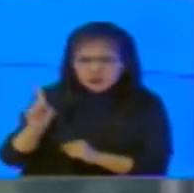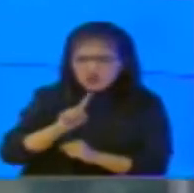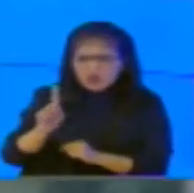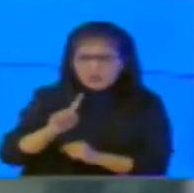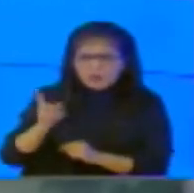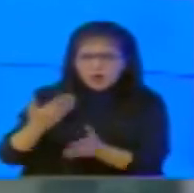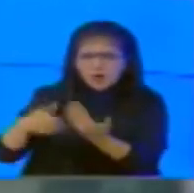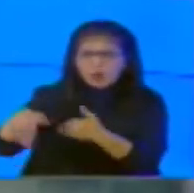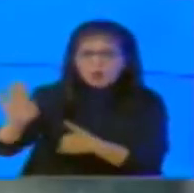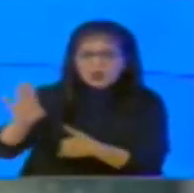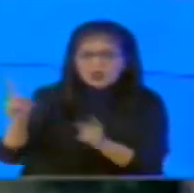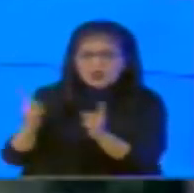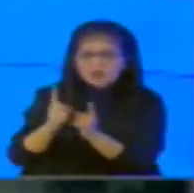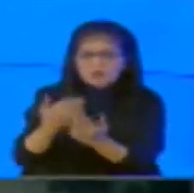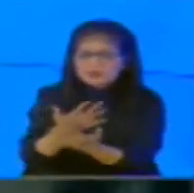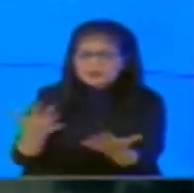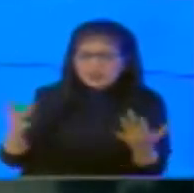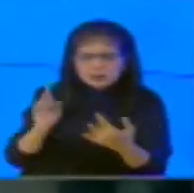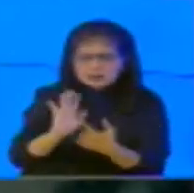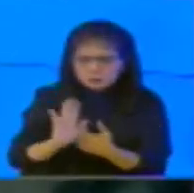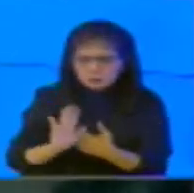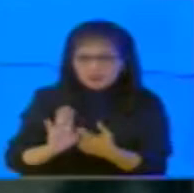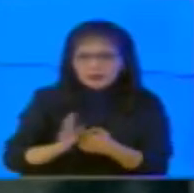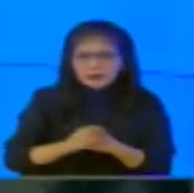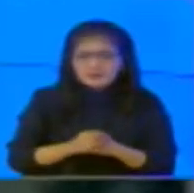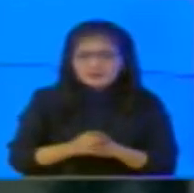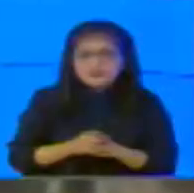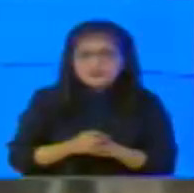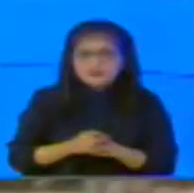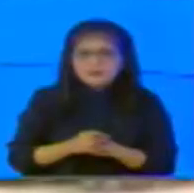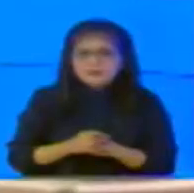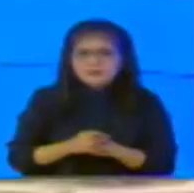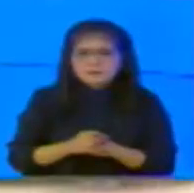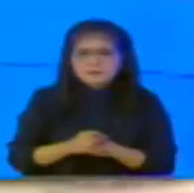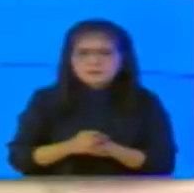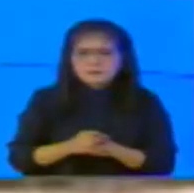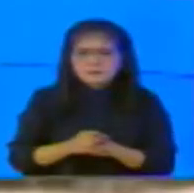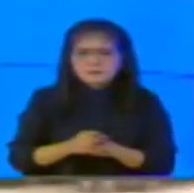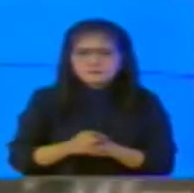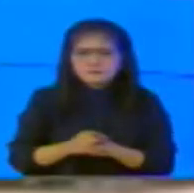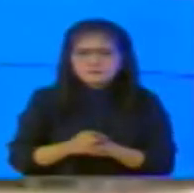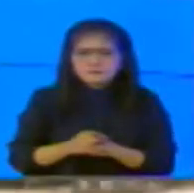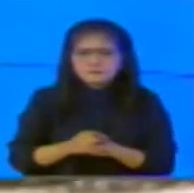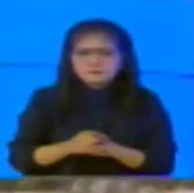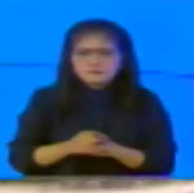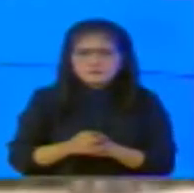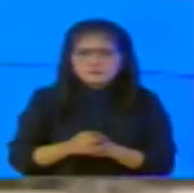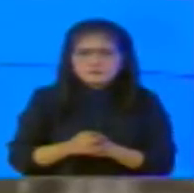dengan masyarakat sekitarnya. Dari Sukabumi, Jawa Barat, Indra Firdaus, iNews melaporkan.